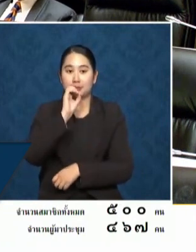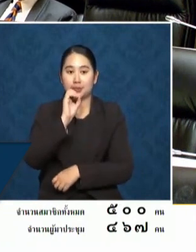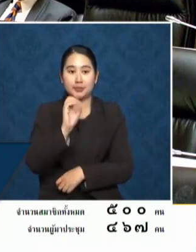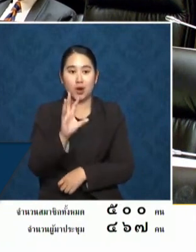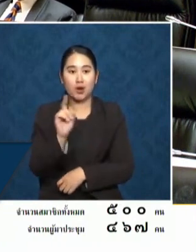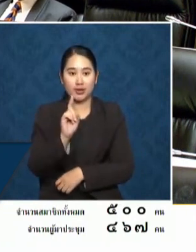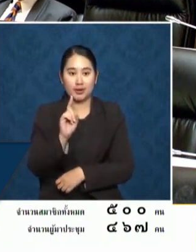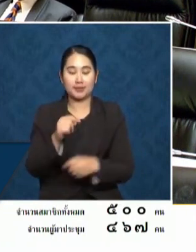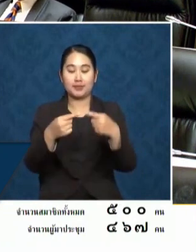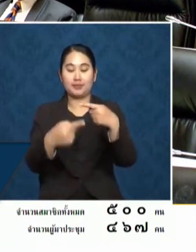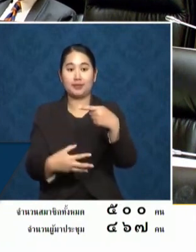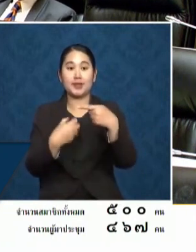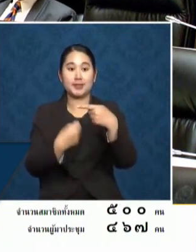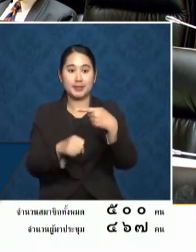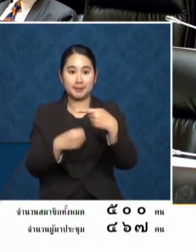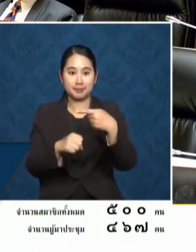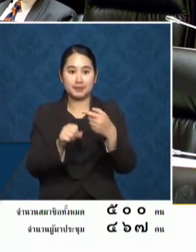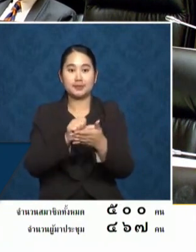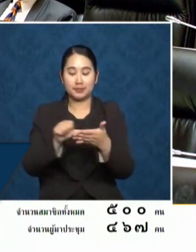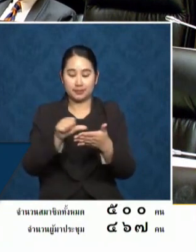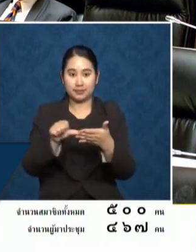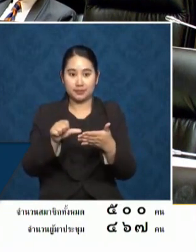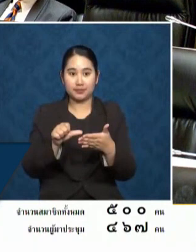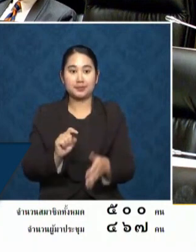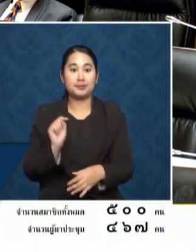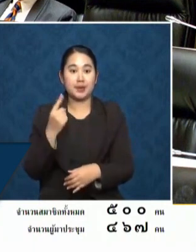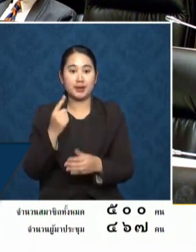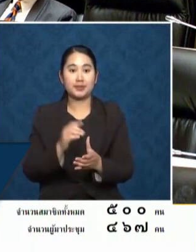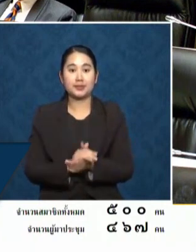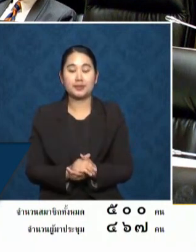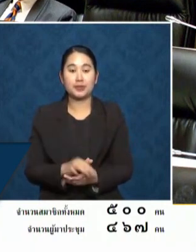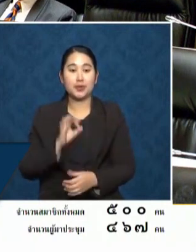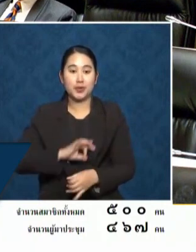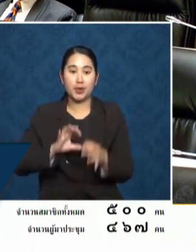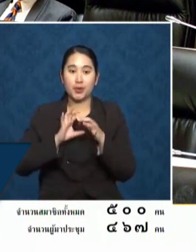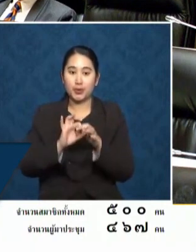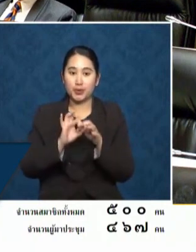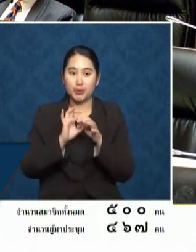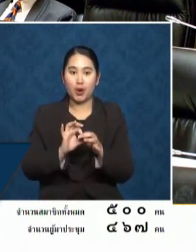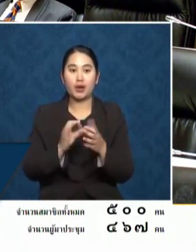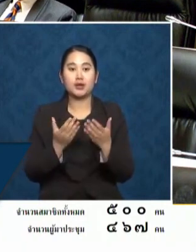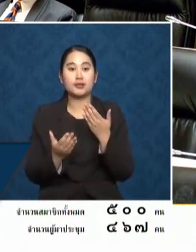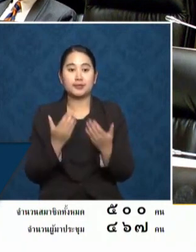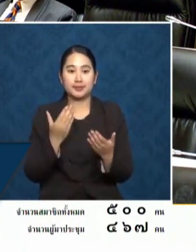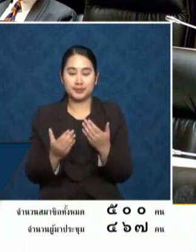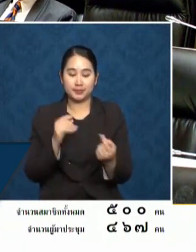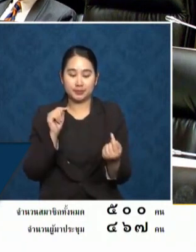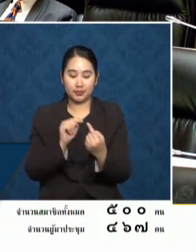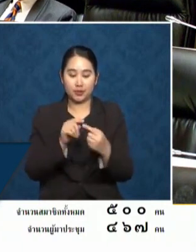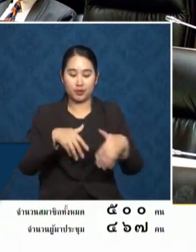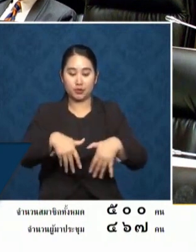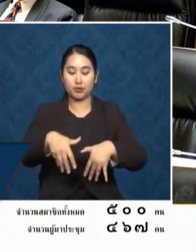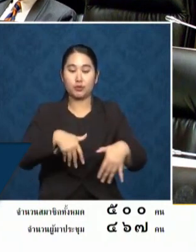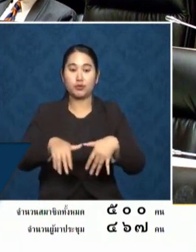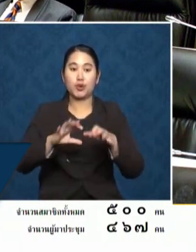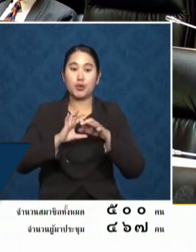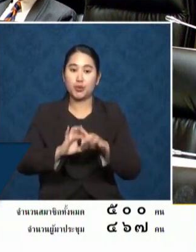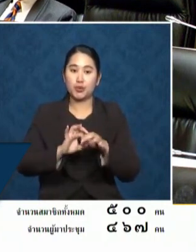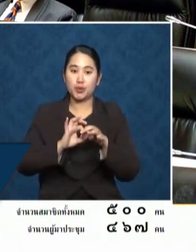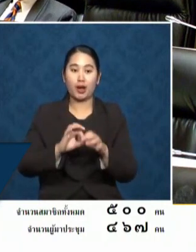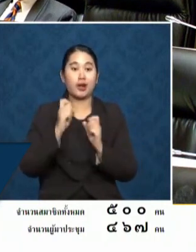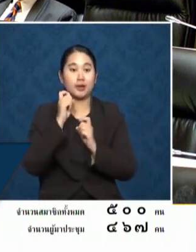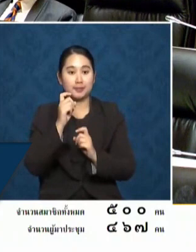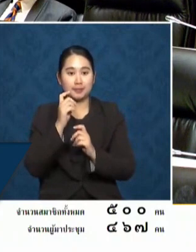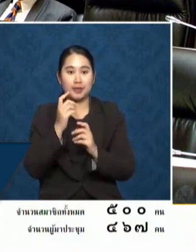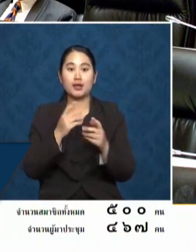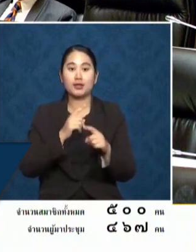ทั้งหมด 10ข้อจังนั้นครับท่านประธานหากความกังวลและความห่วงใยของประชาชนเรื่องความปลอดภัยของ